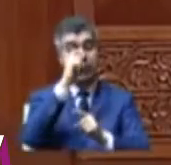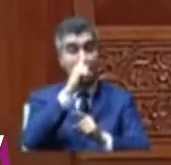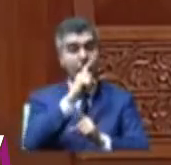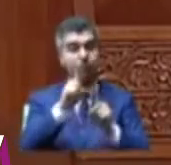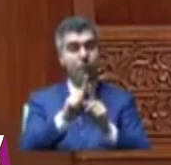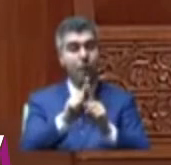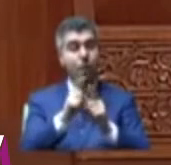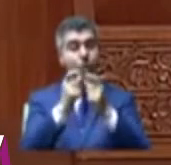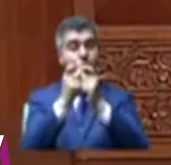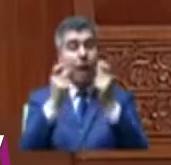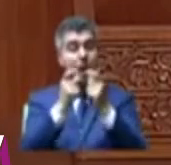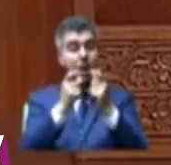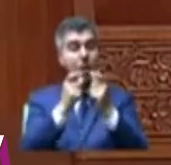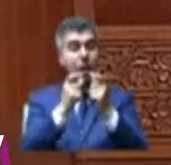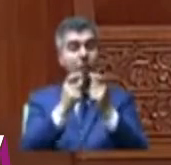بالتزاماتها، لا هي